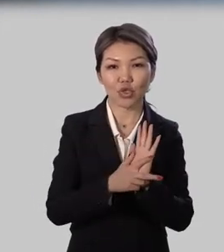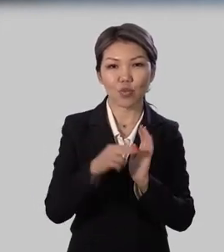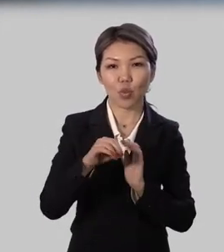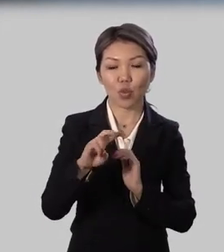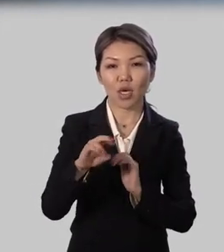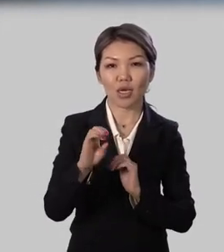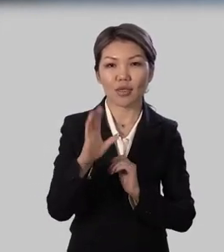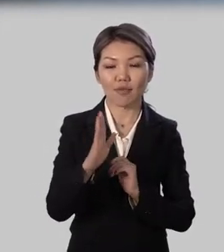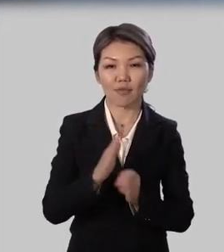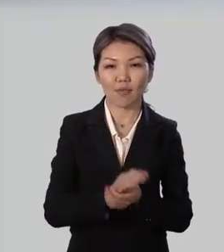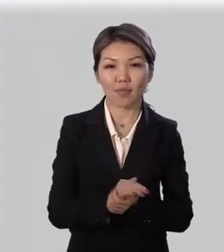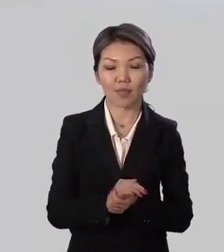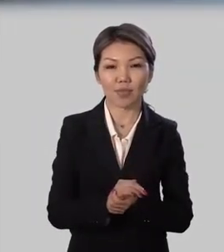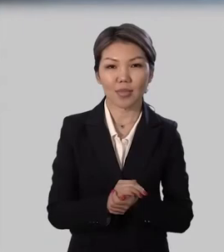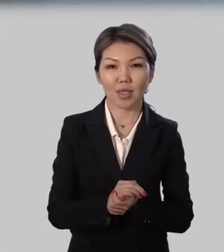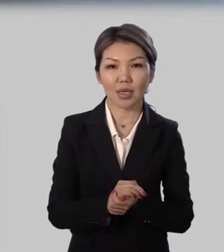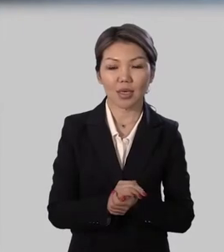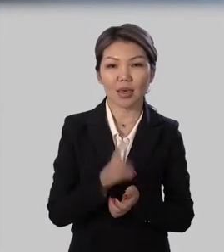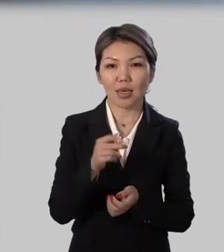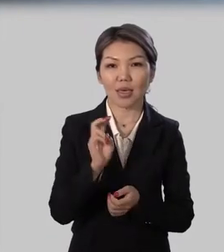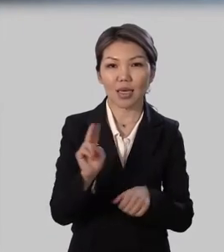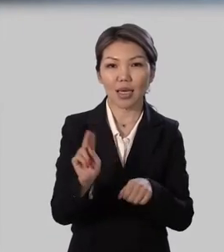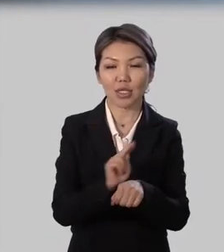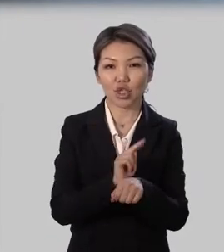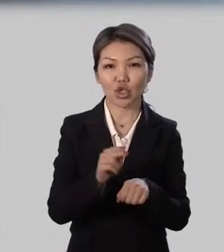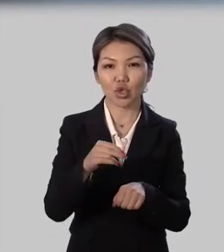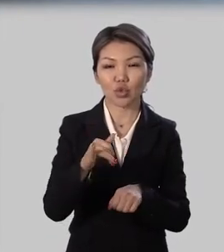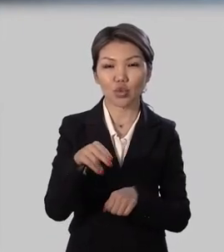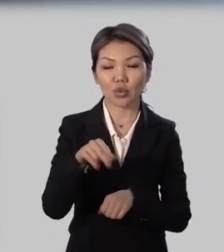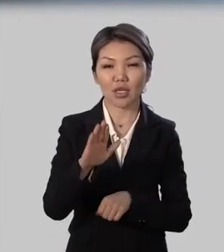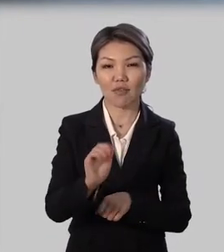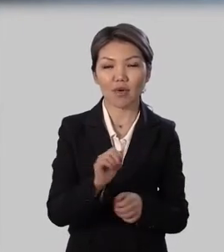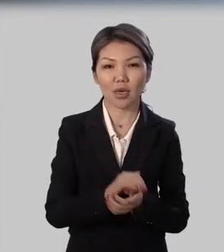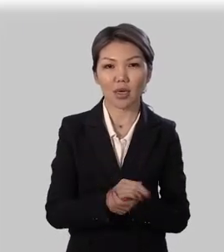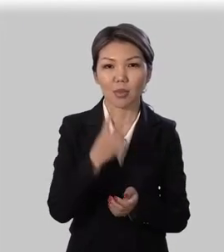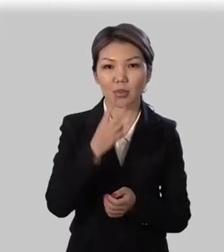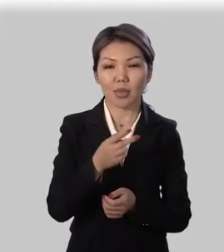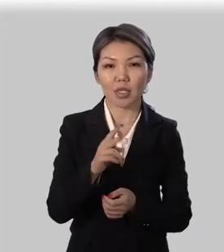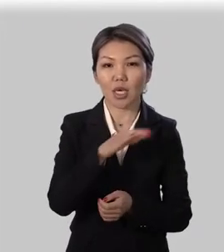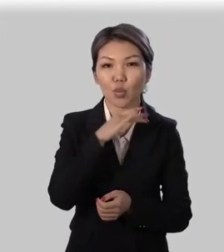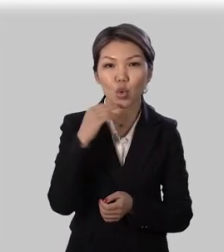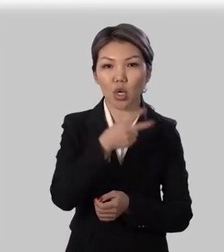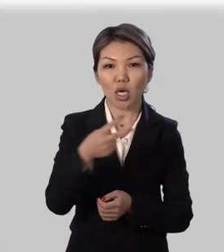как лечить удава посмотрите как много глаголов в тексте